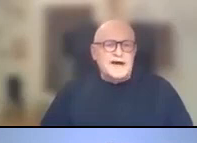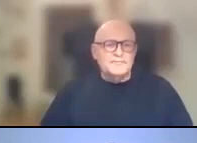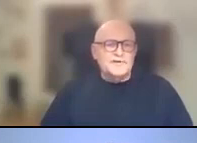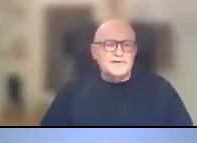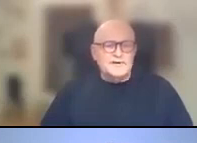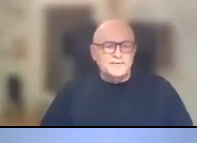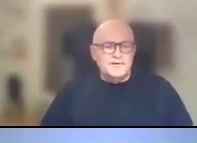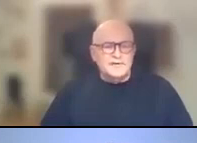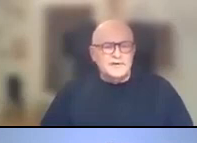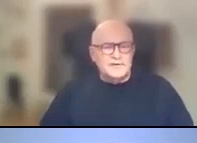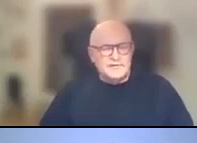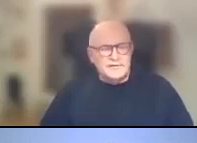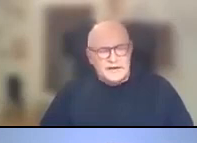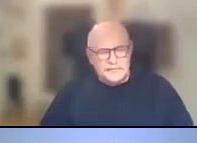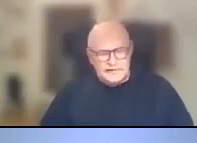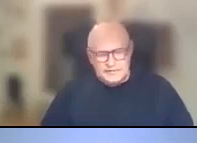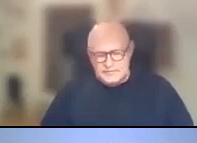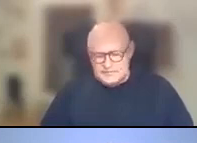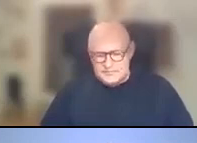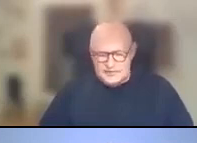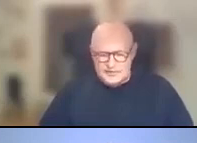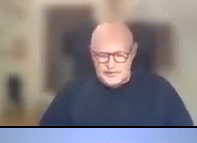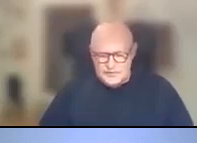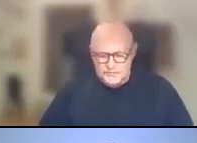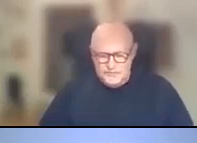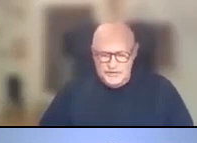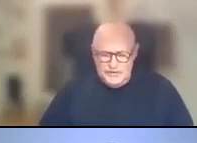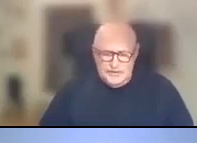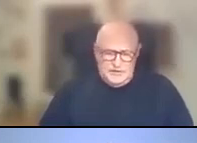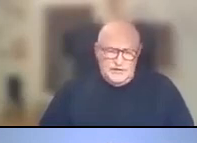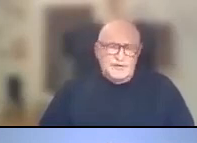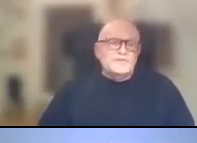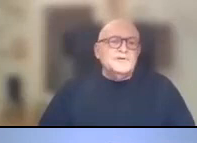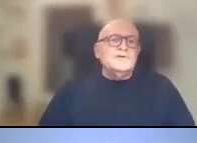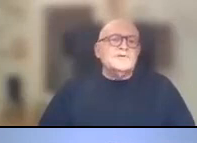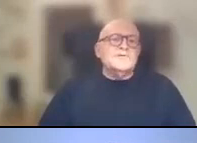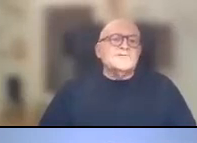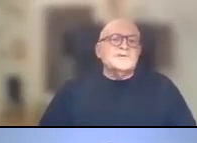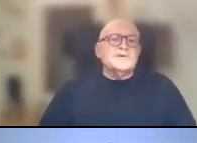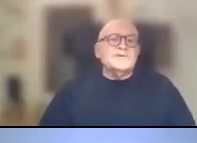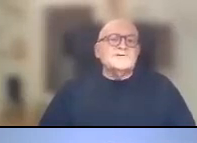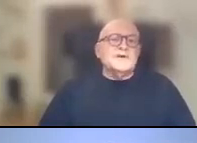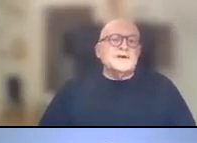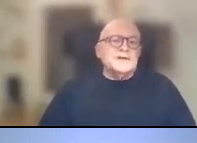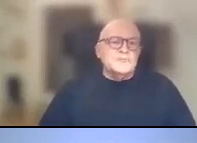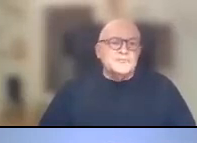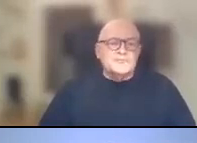wenig Einblick gebe in die Arbeit zu diesem Thema, die